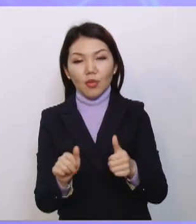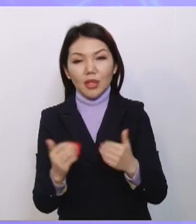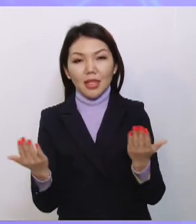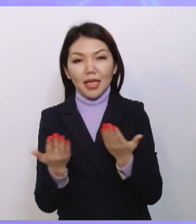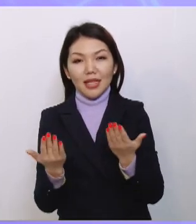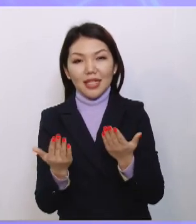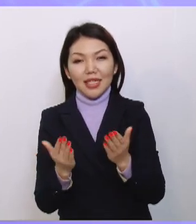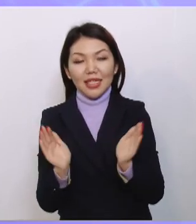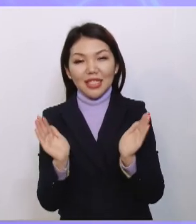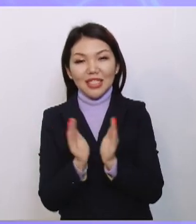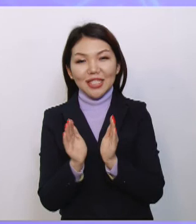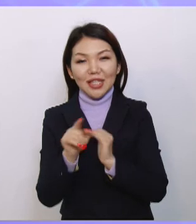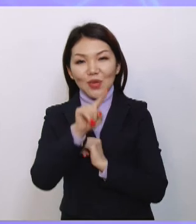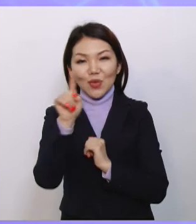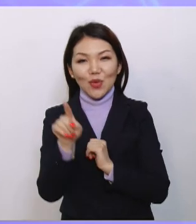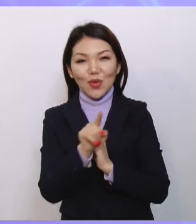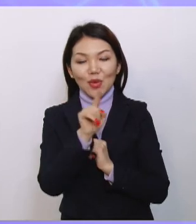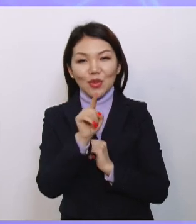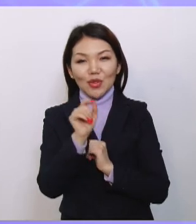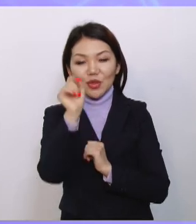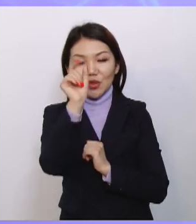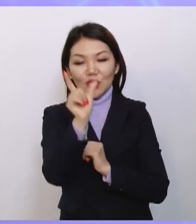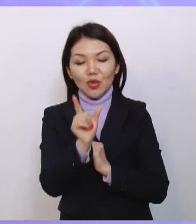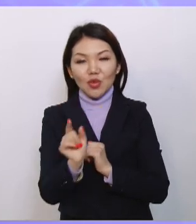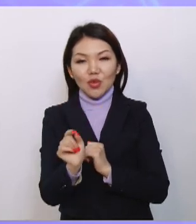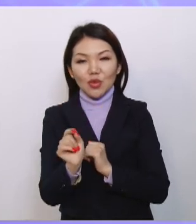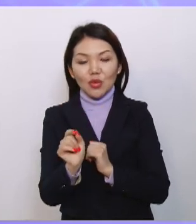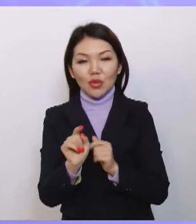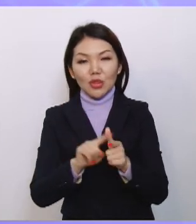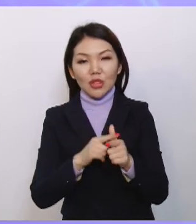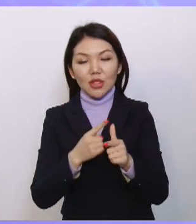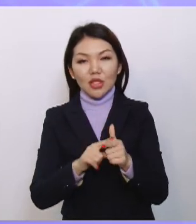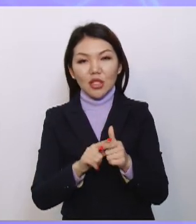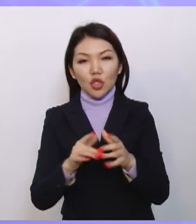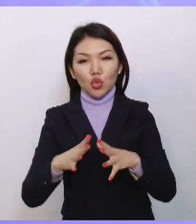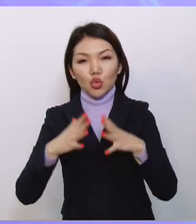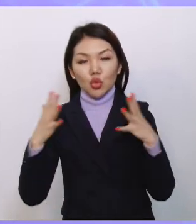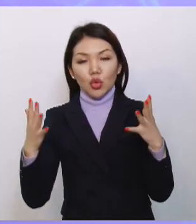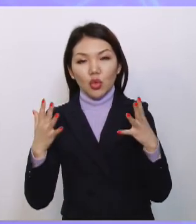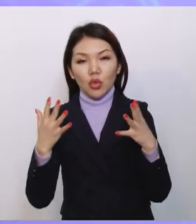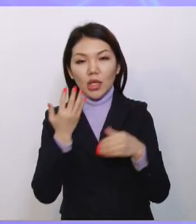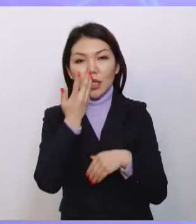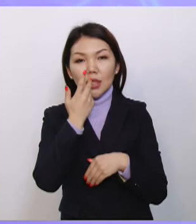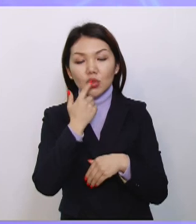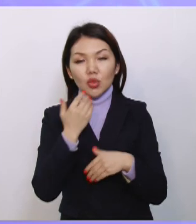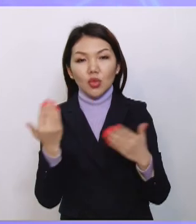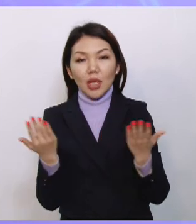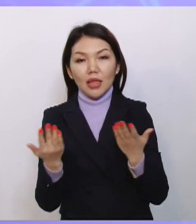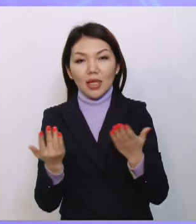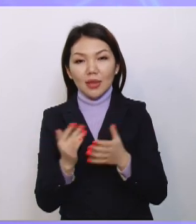Кичинекей, тоголок, сүйрүү, чоң. Түсү кандай?